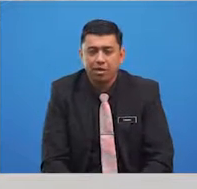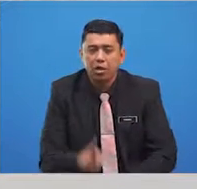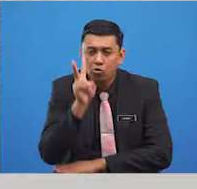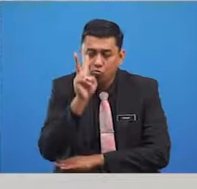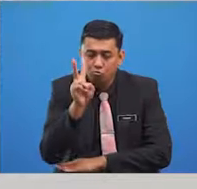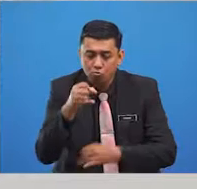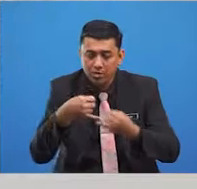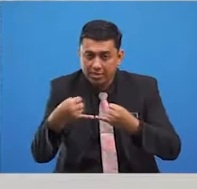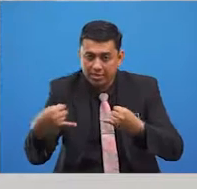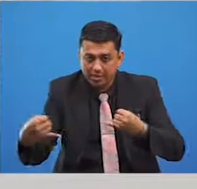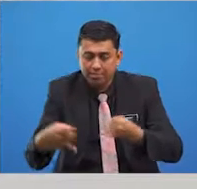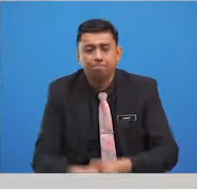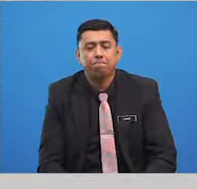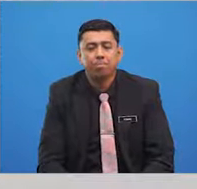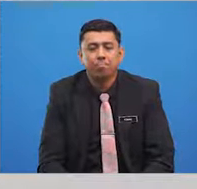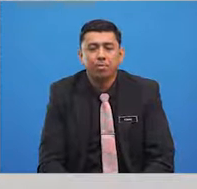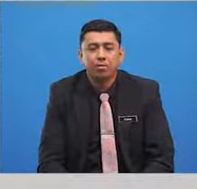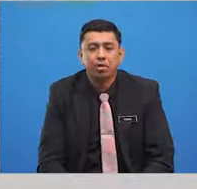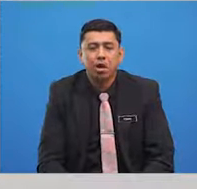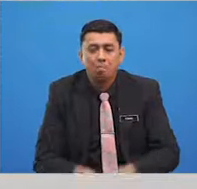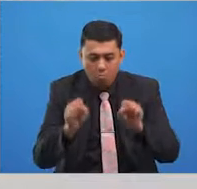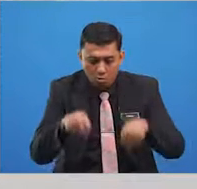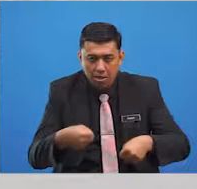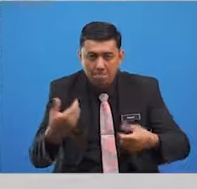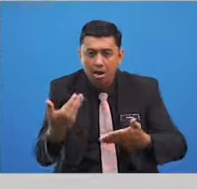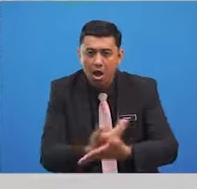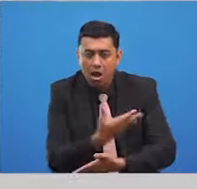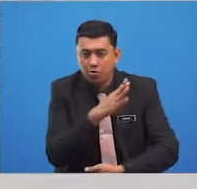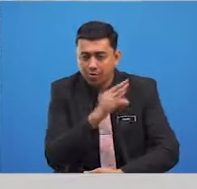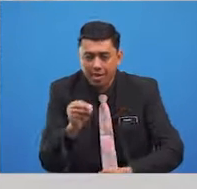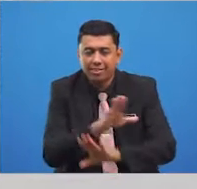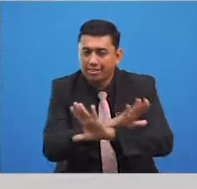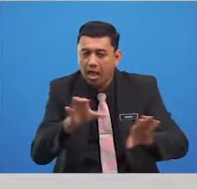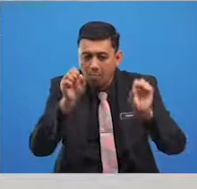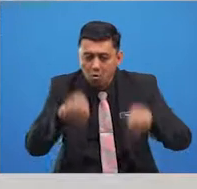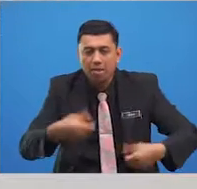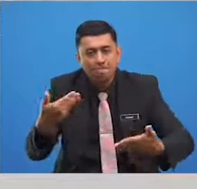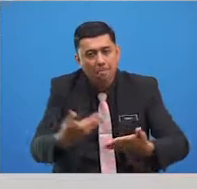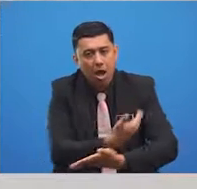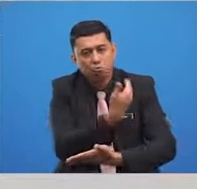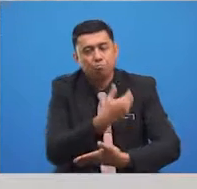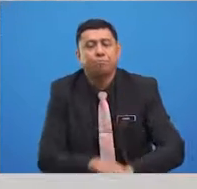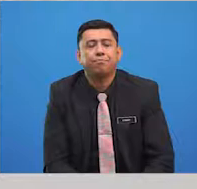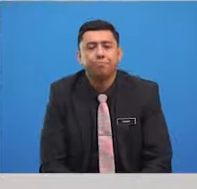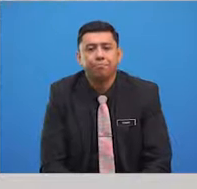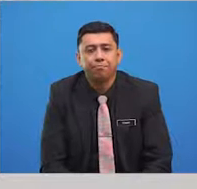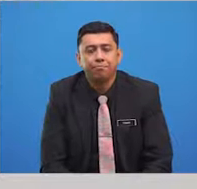jadi iaitu sumber boleh baharu dan sumber tidak boleh baharu.